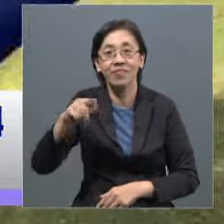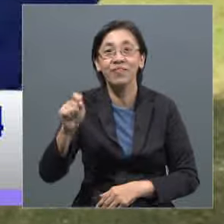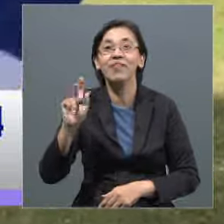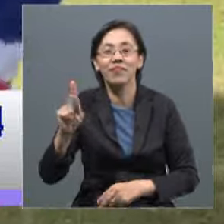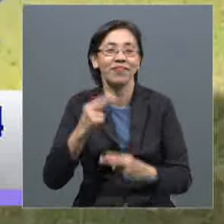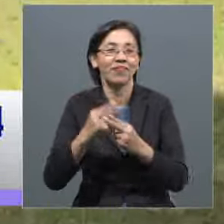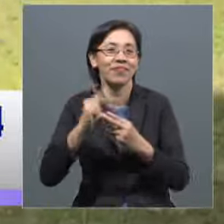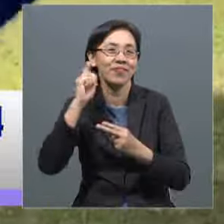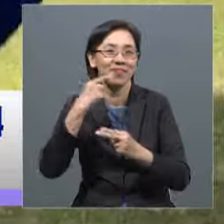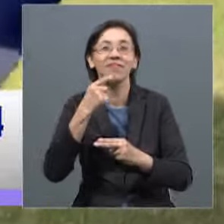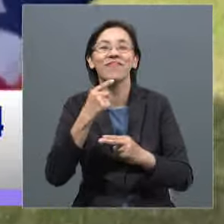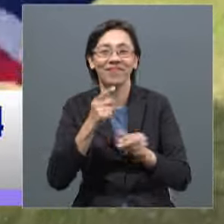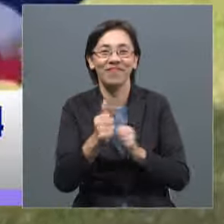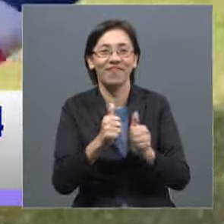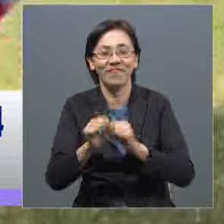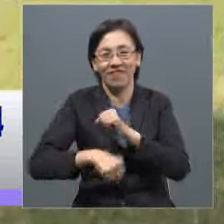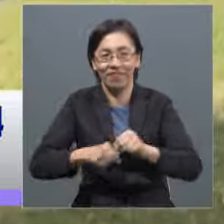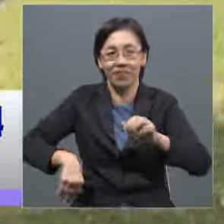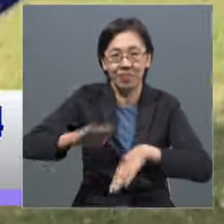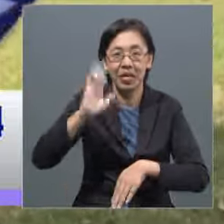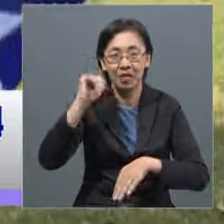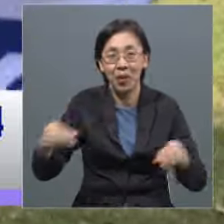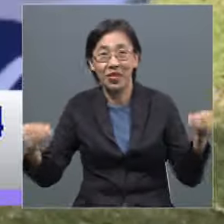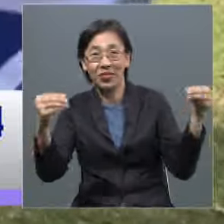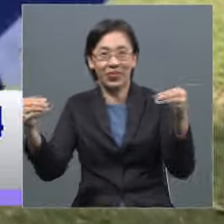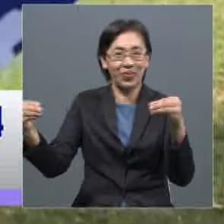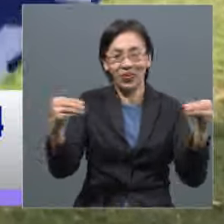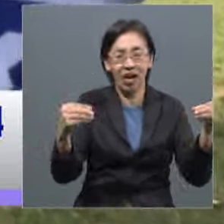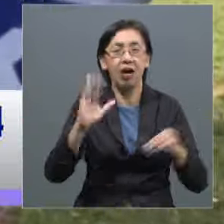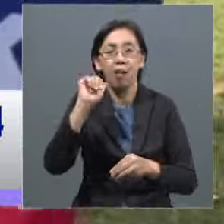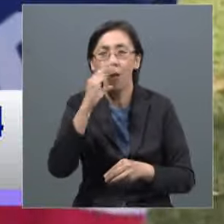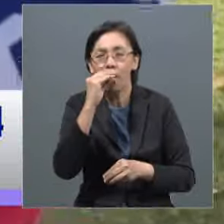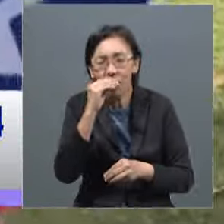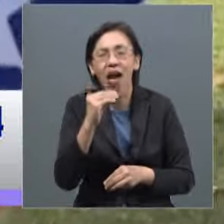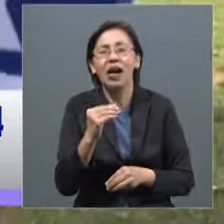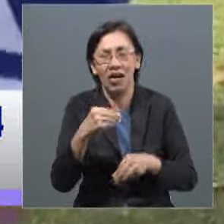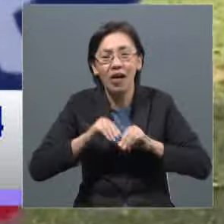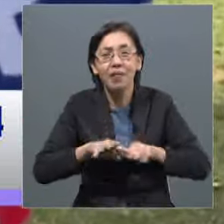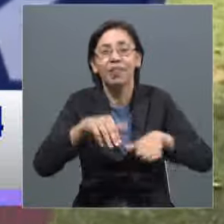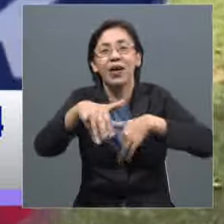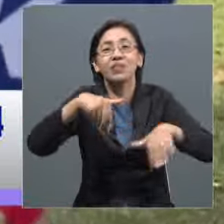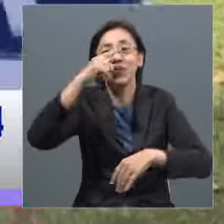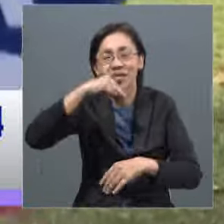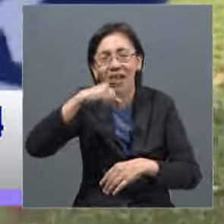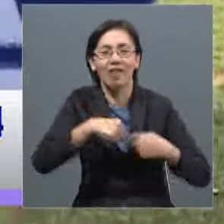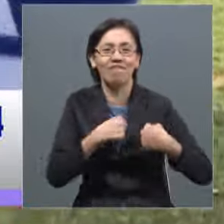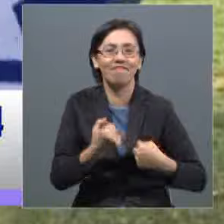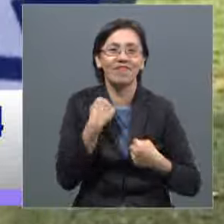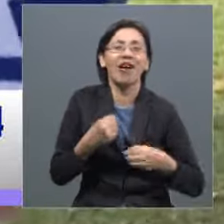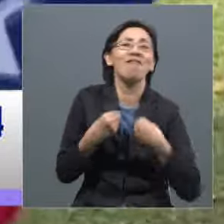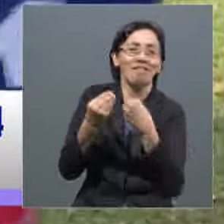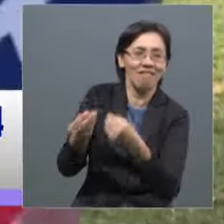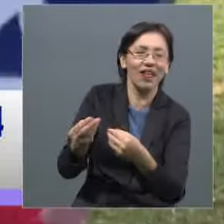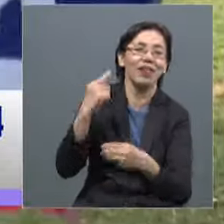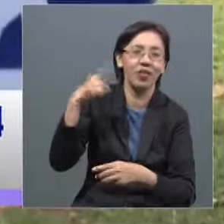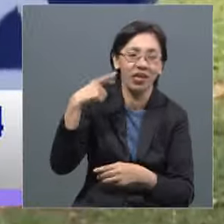ำลังชูธงนะครับซึ่งก็พูดให้กำลังใจขอกำลังใจจากพี่น้องชาวไทยทุกคนนะครับว่าตอนนี้เนี่ยน้